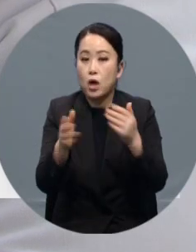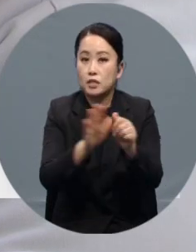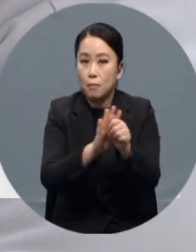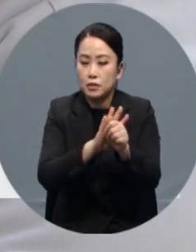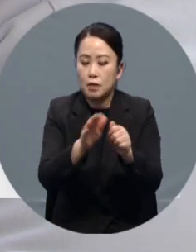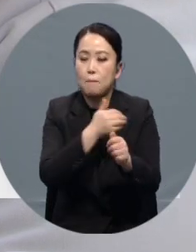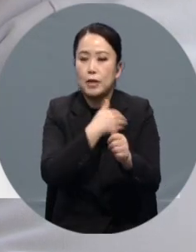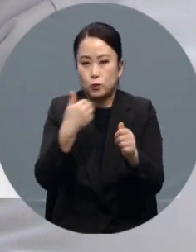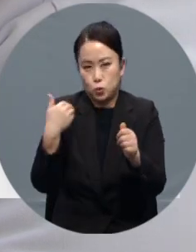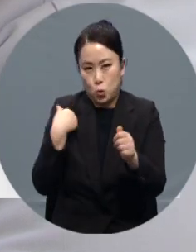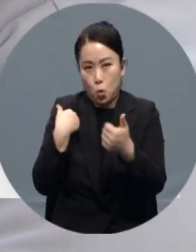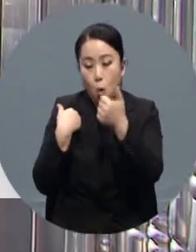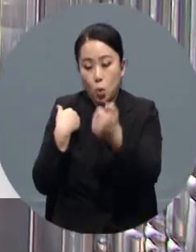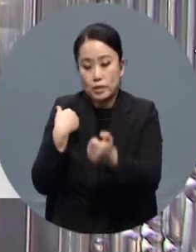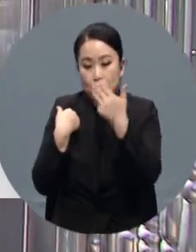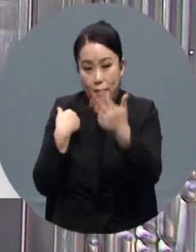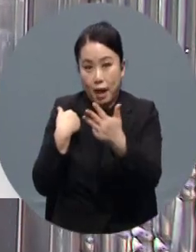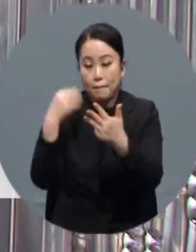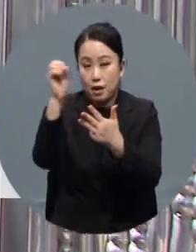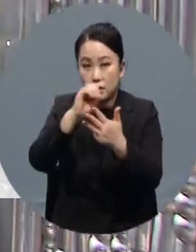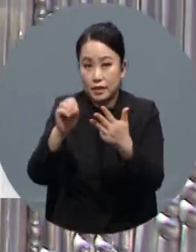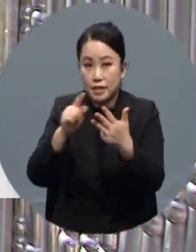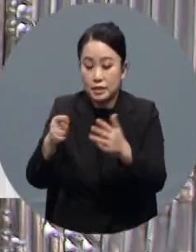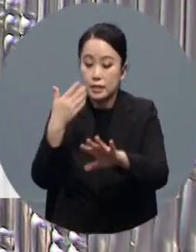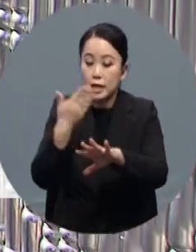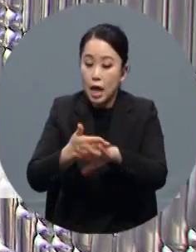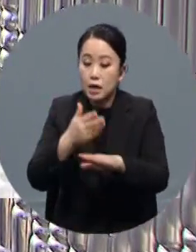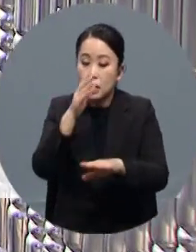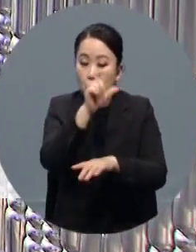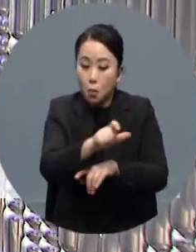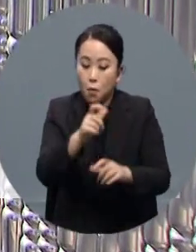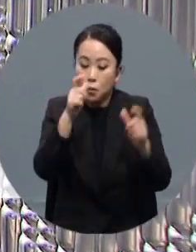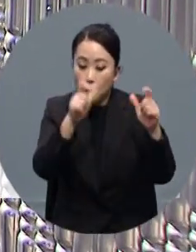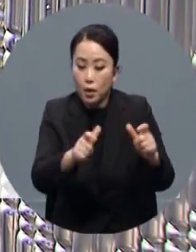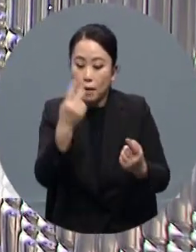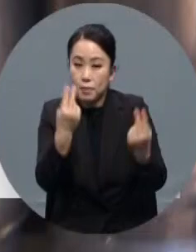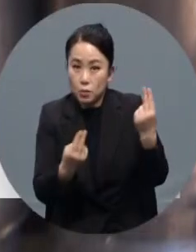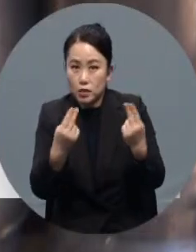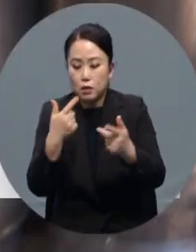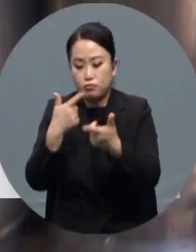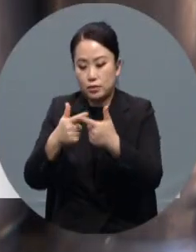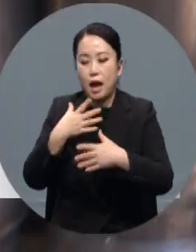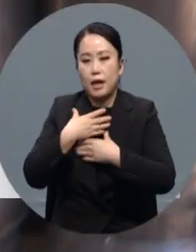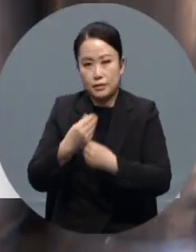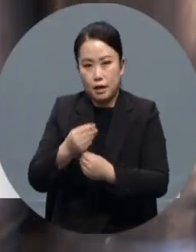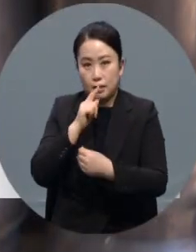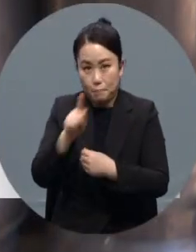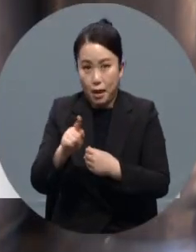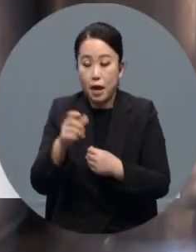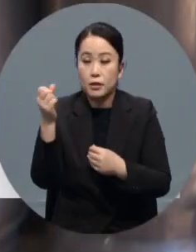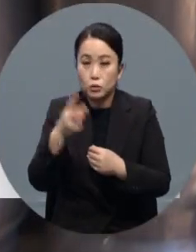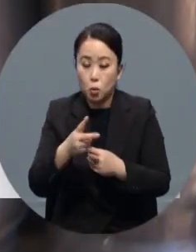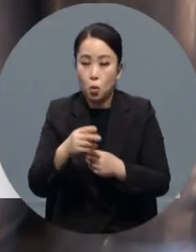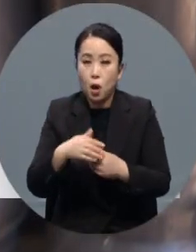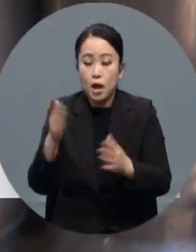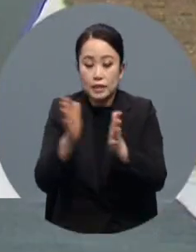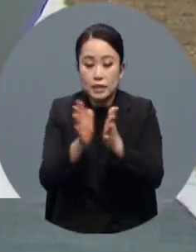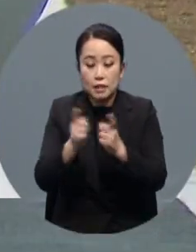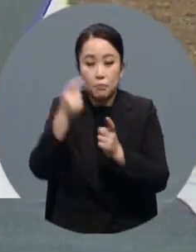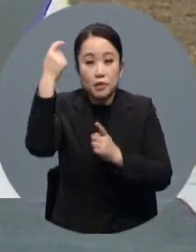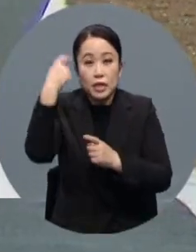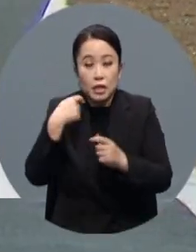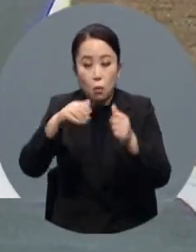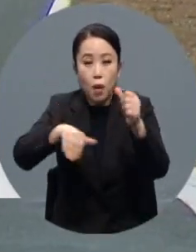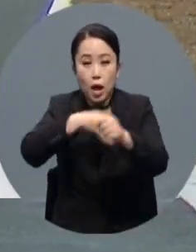답했고 58.8%는 타 지역과 비교해 부산이 안전하다고 답했습니다. 체감 환경 가운데